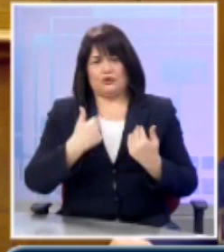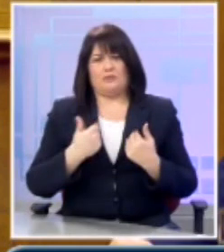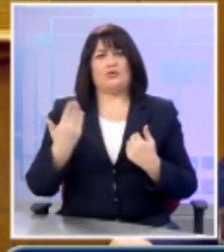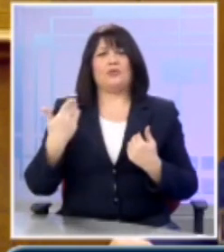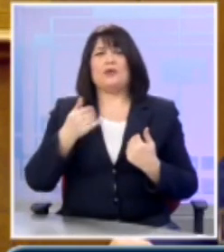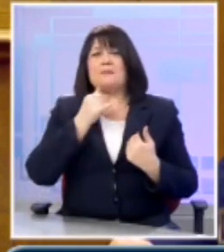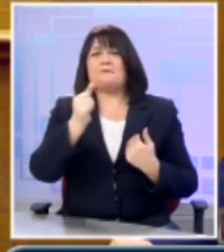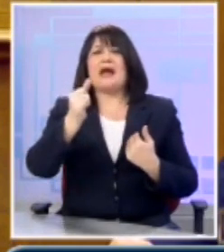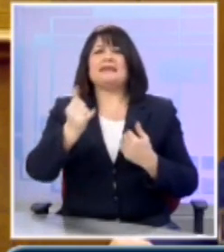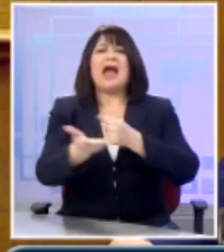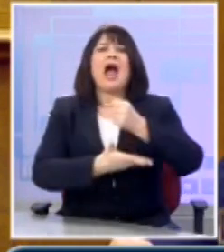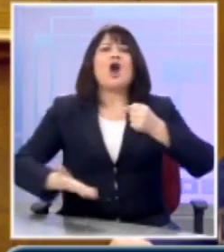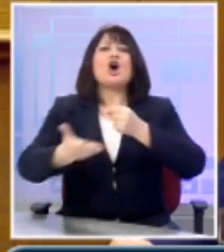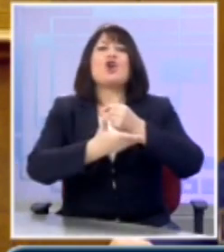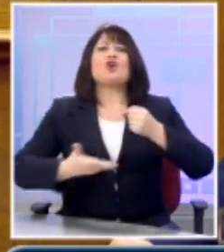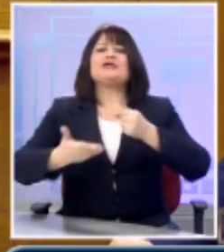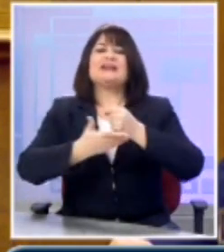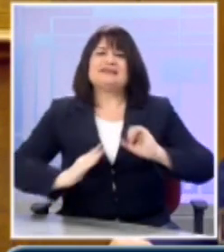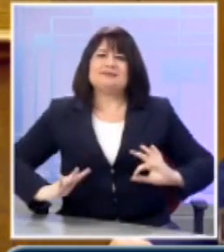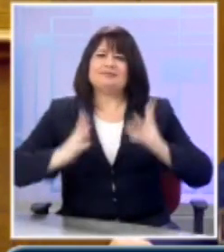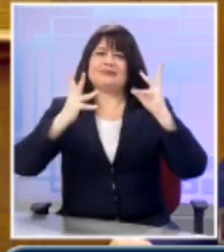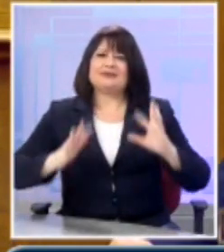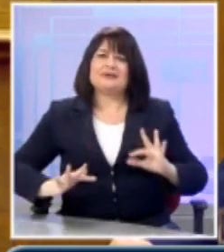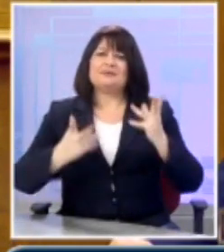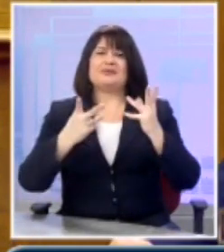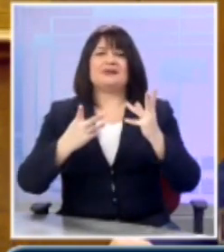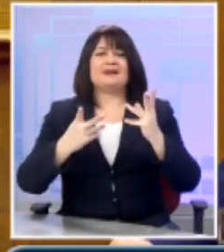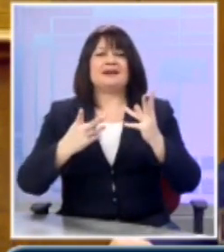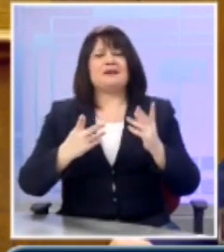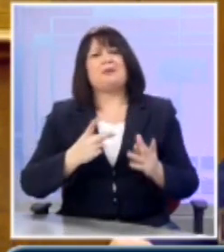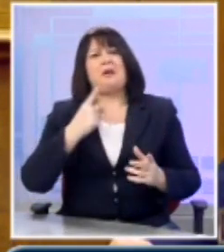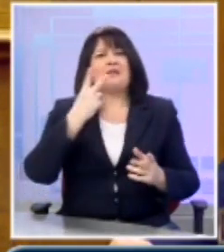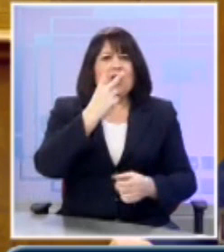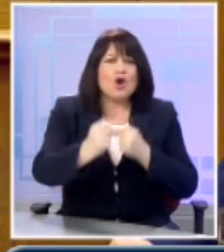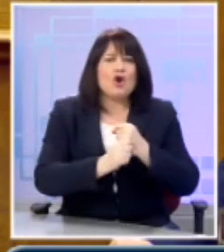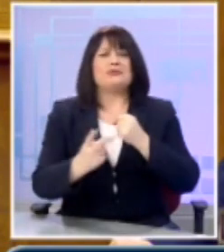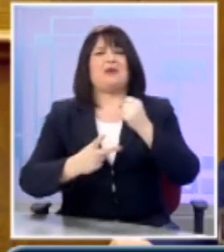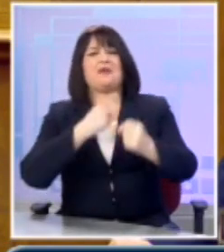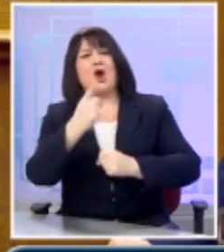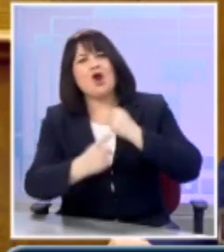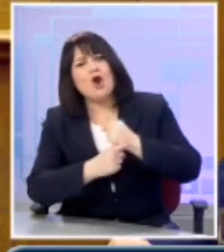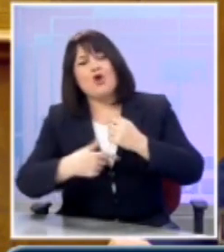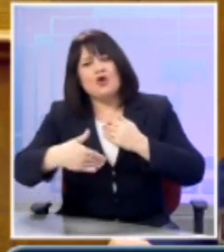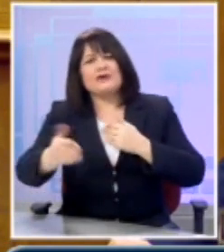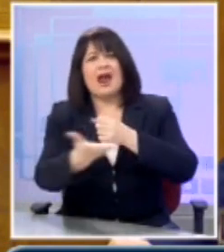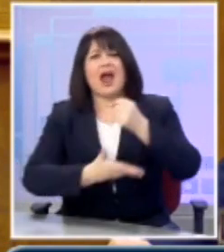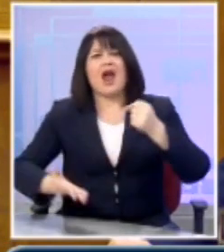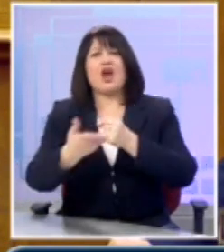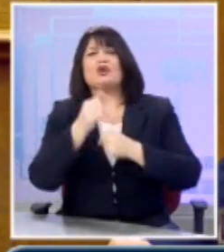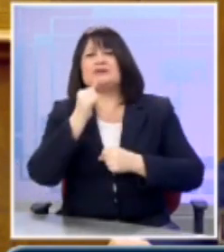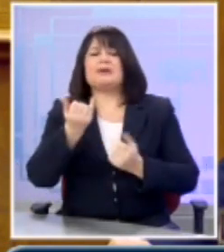είχαμε αγροτικές κινητοποίησεις. Αν όχι κάθε χρονιά, σχεδόν χρονιά παρά χρονιά. Και πάντοτε οι αγρότες είχαν ένα